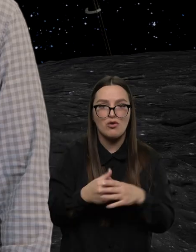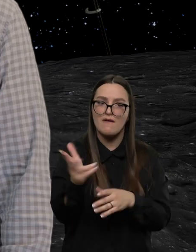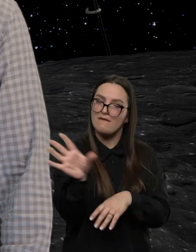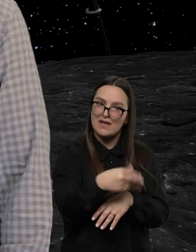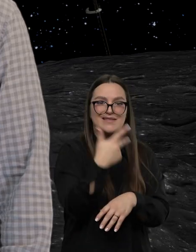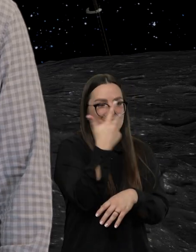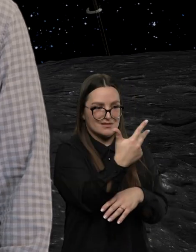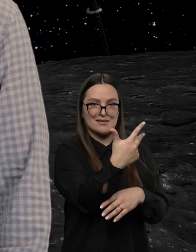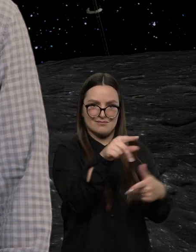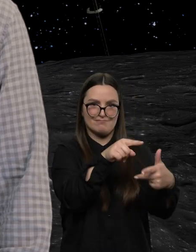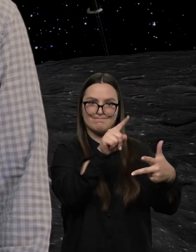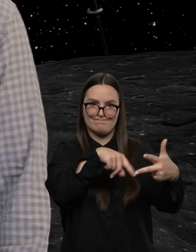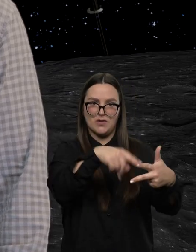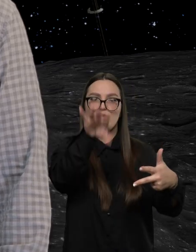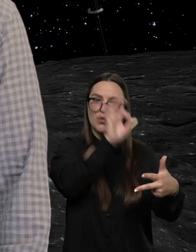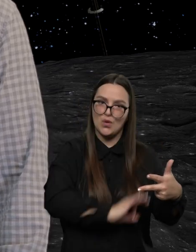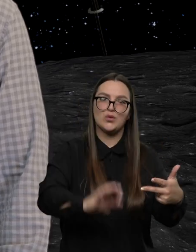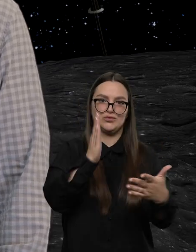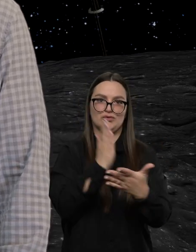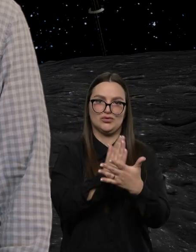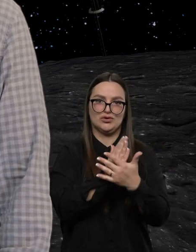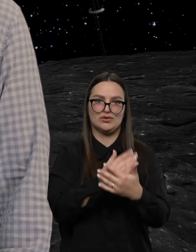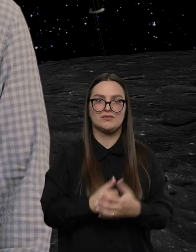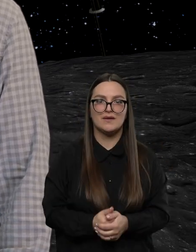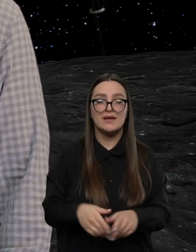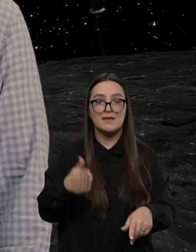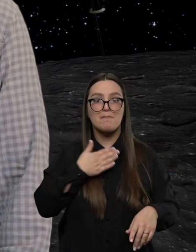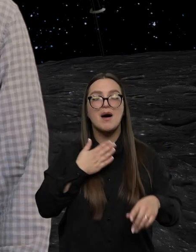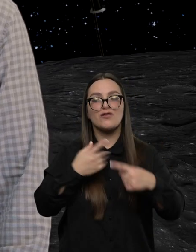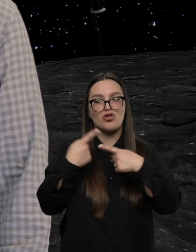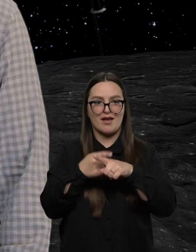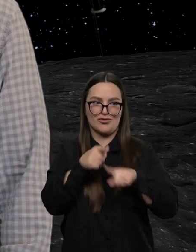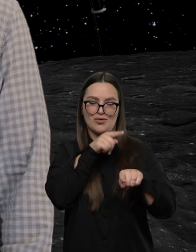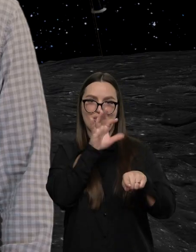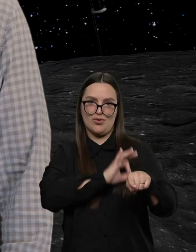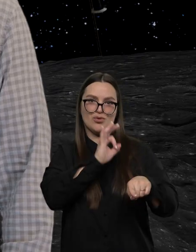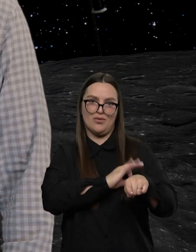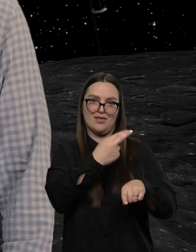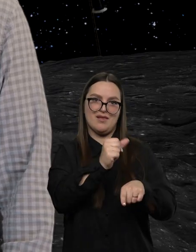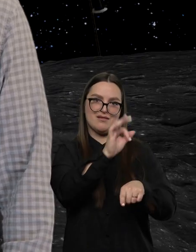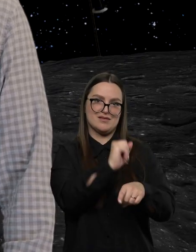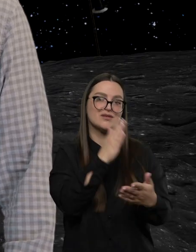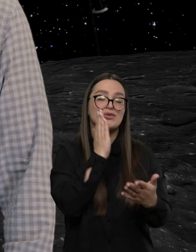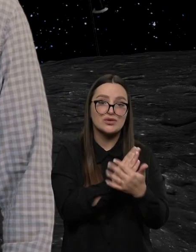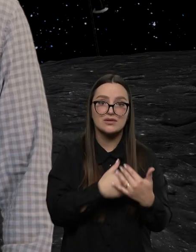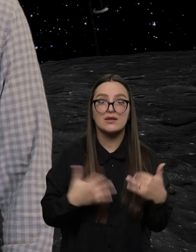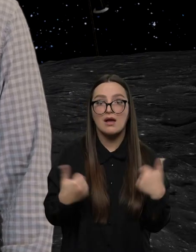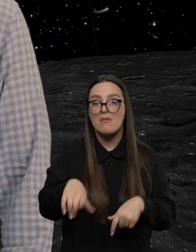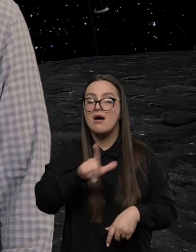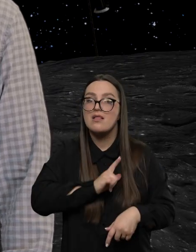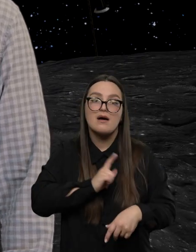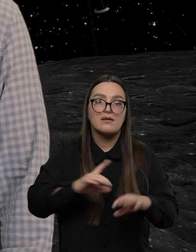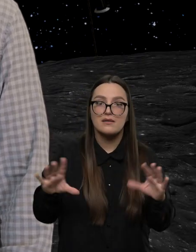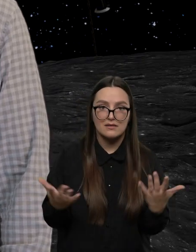visi 3 naudotų, reiškia, mano išgalvotos jutiklių technologiją. Ir